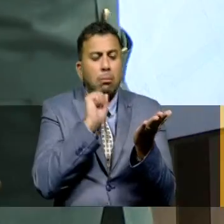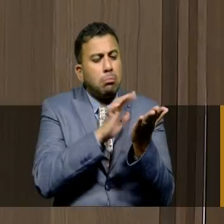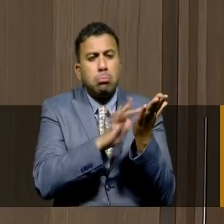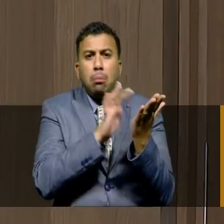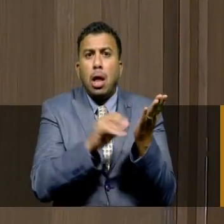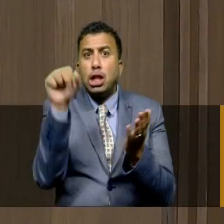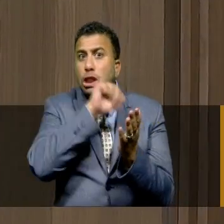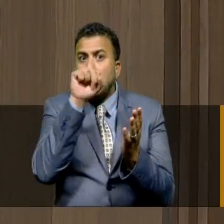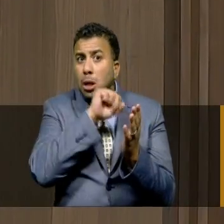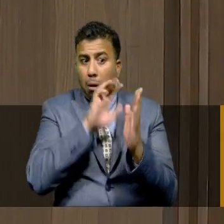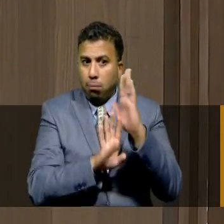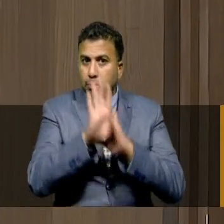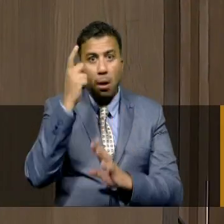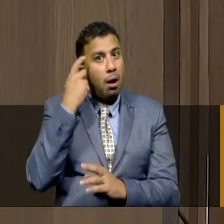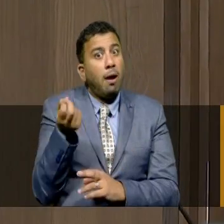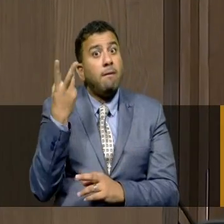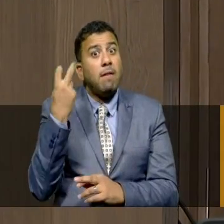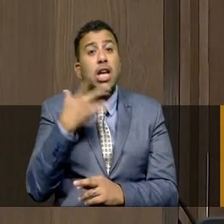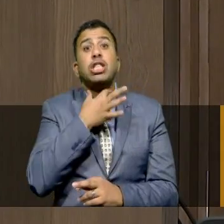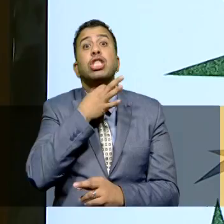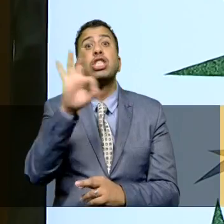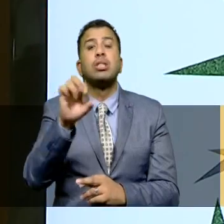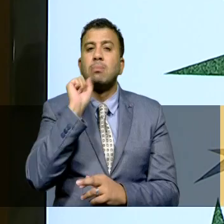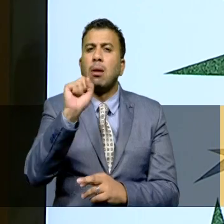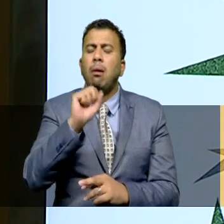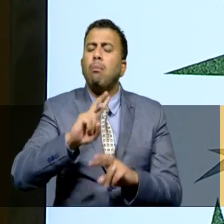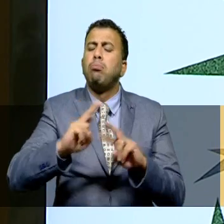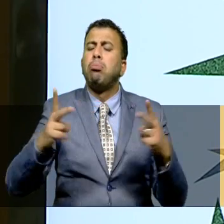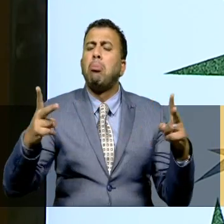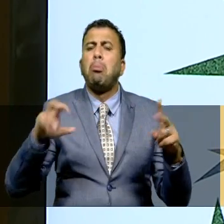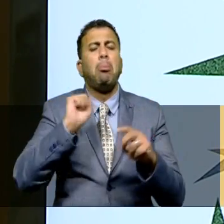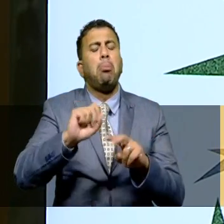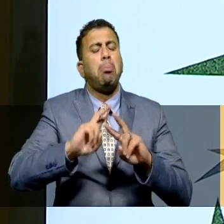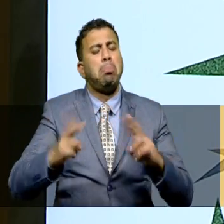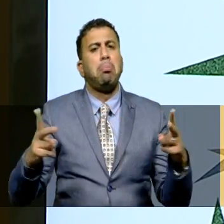الإمارة كمنصة للأفكار والابتكارات الجديدة في مختلف المجالات.